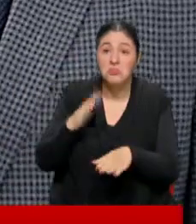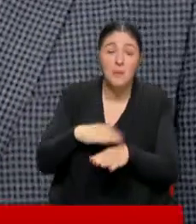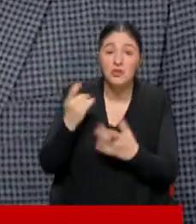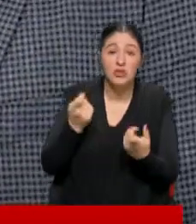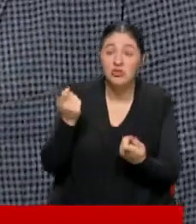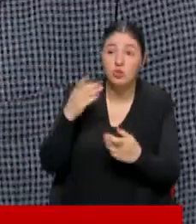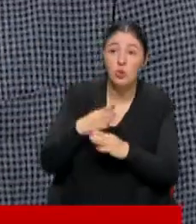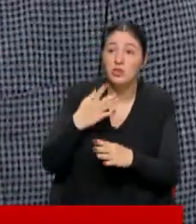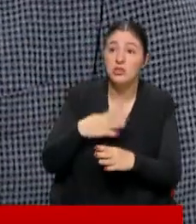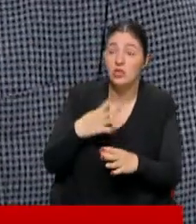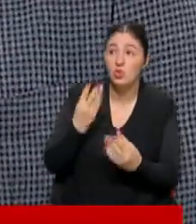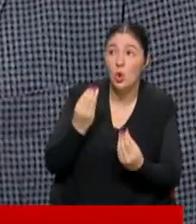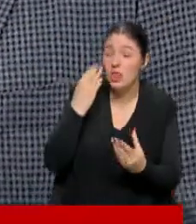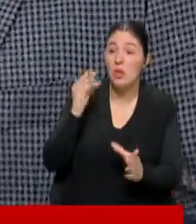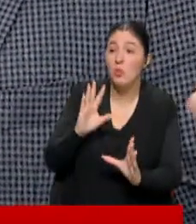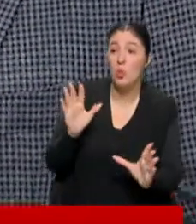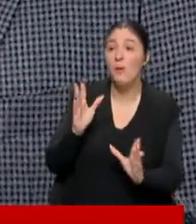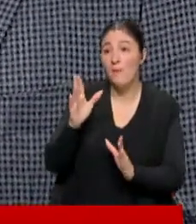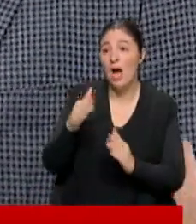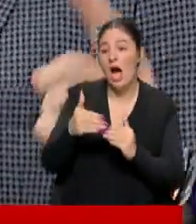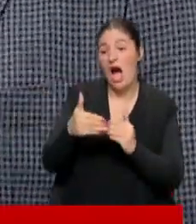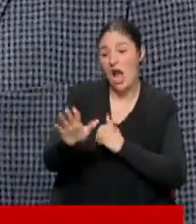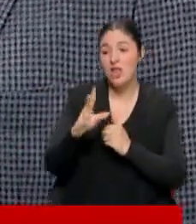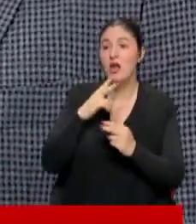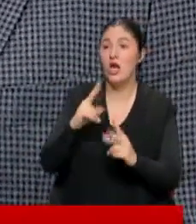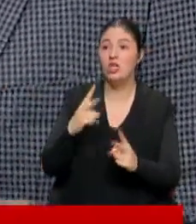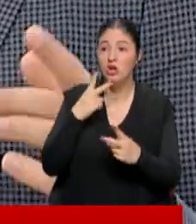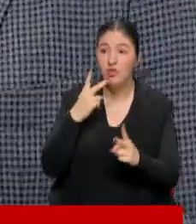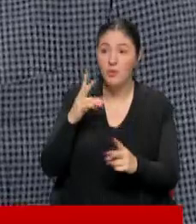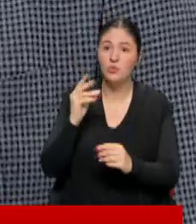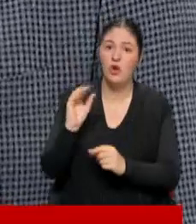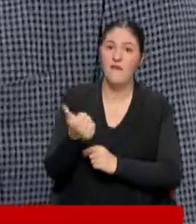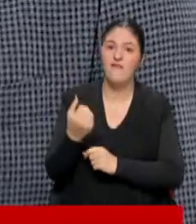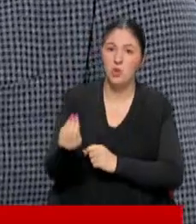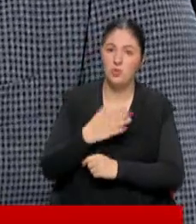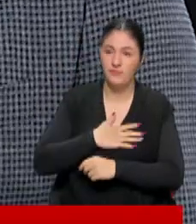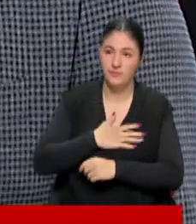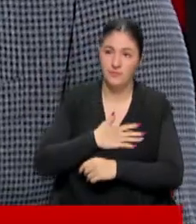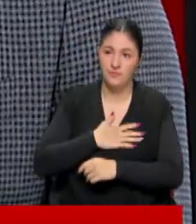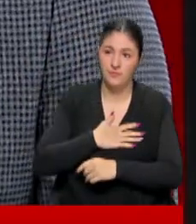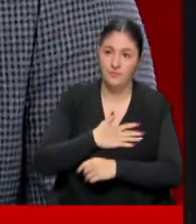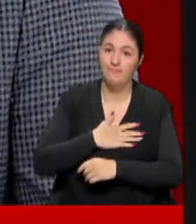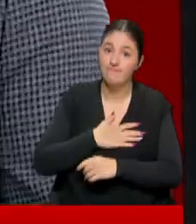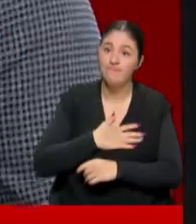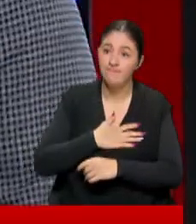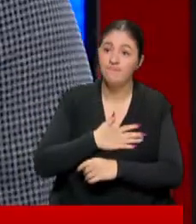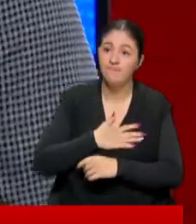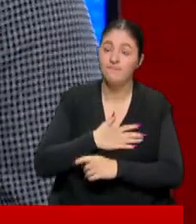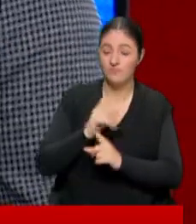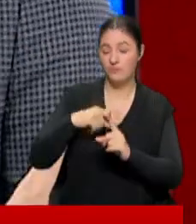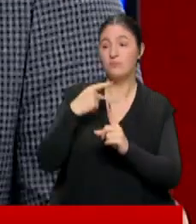çalıştıklarının Doğrusunu istersen çok anlamıyorum ama ayrılanların açıklamalarını önemsiyorum Eee